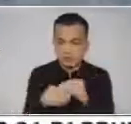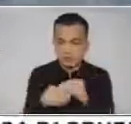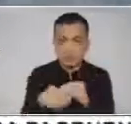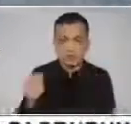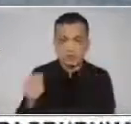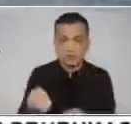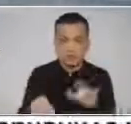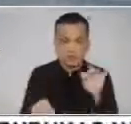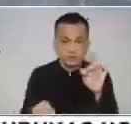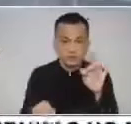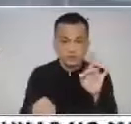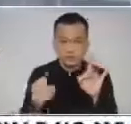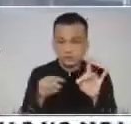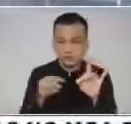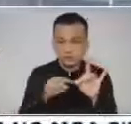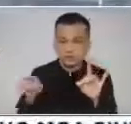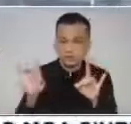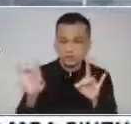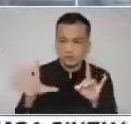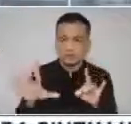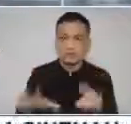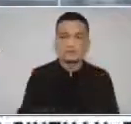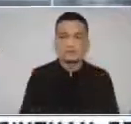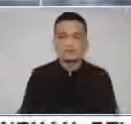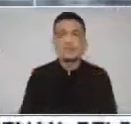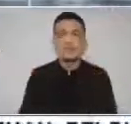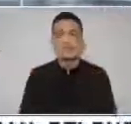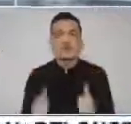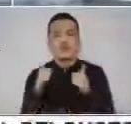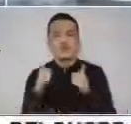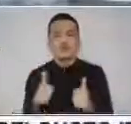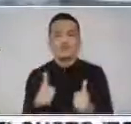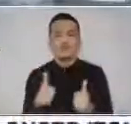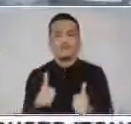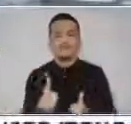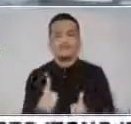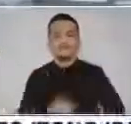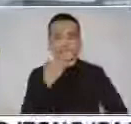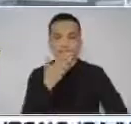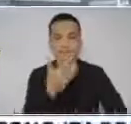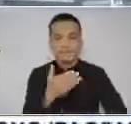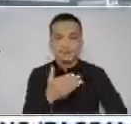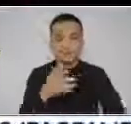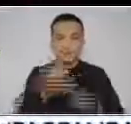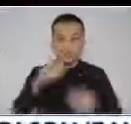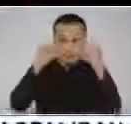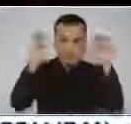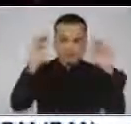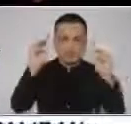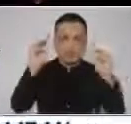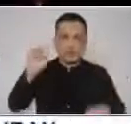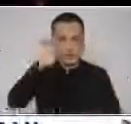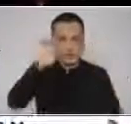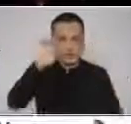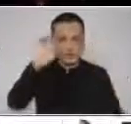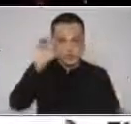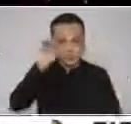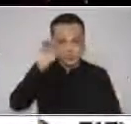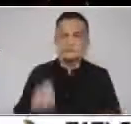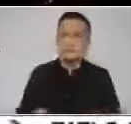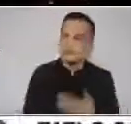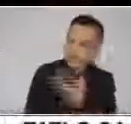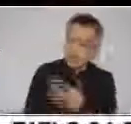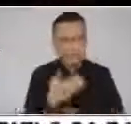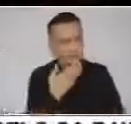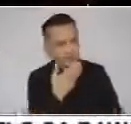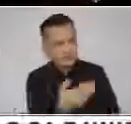po ni Secretary Lopez na maglalabas ang Department of Health, IATF at mga local government units ng guidelines at karagdagang